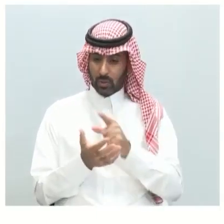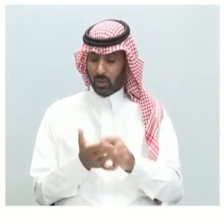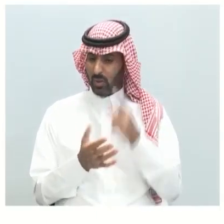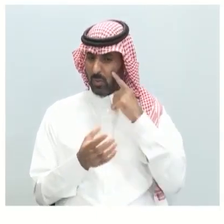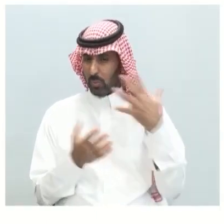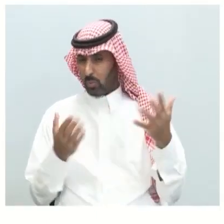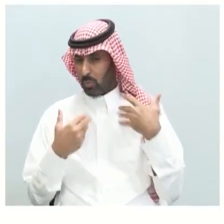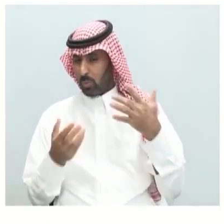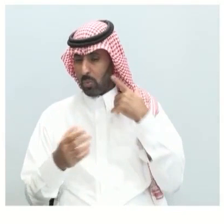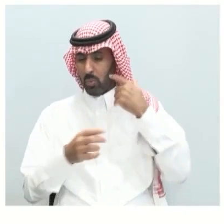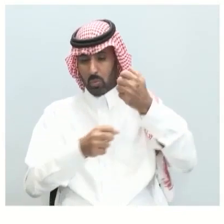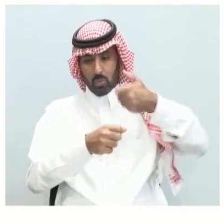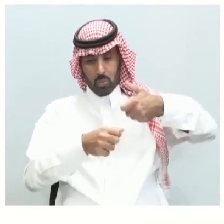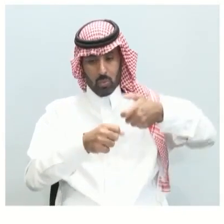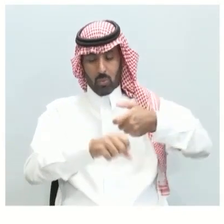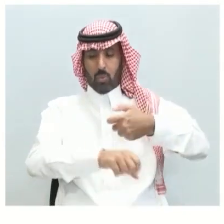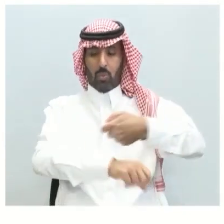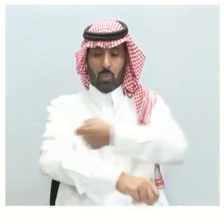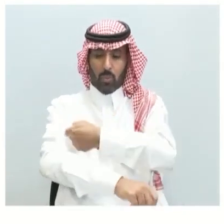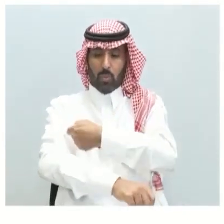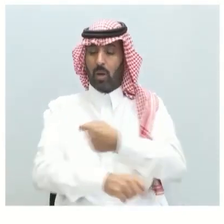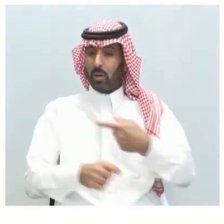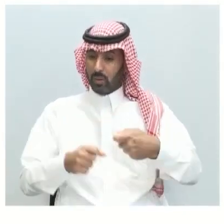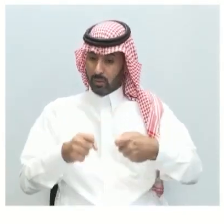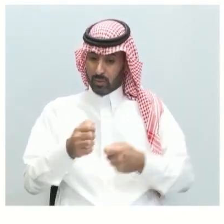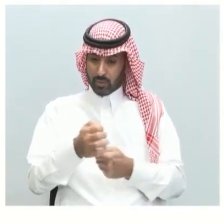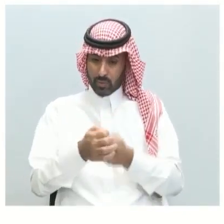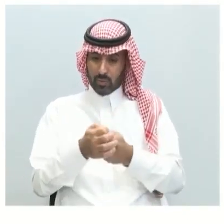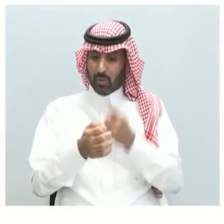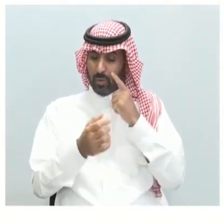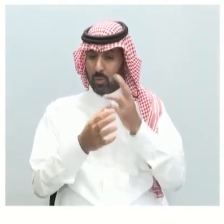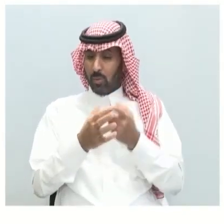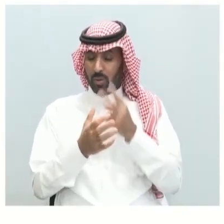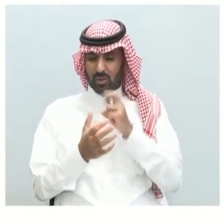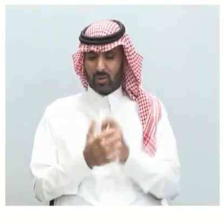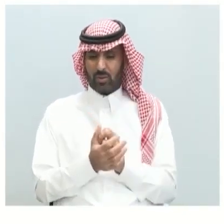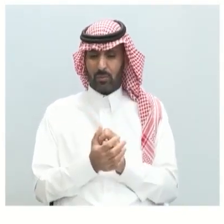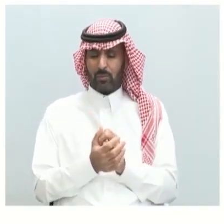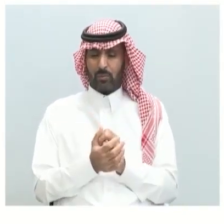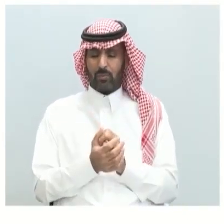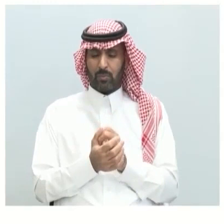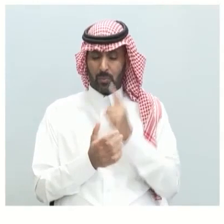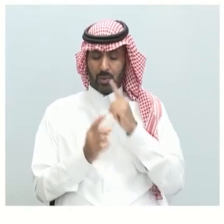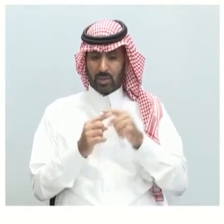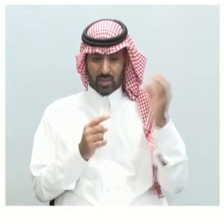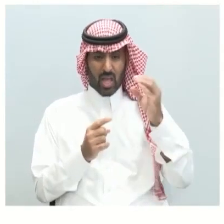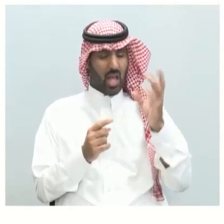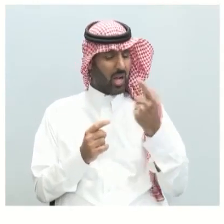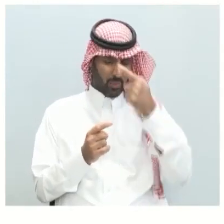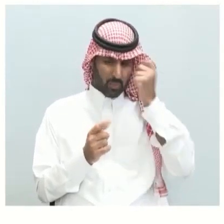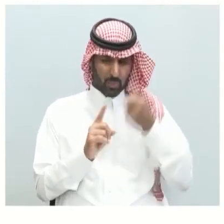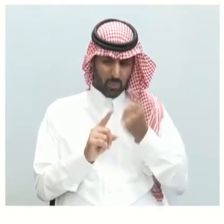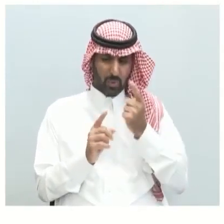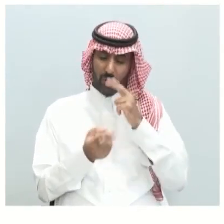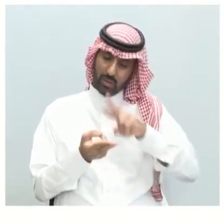من الهواء في حقنه ضغطا مقداره 1.02 اتموسفير عند 22 درجه سليلوزيه درجه سليلوزيه مباشره لابد ان